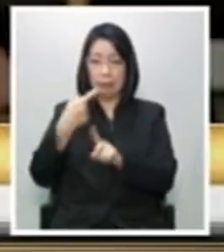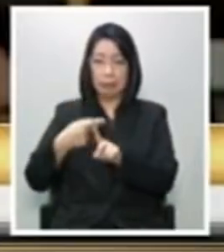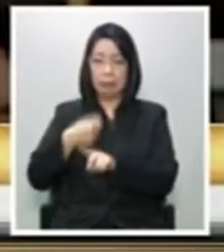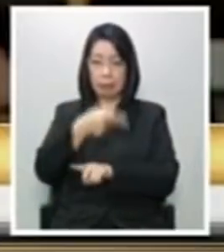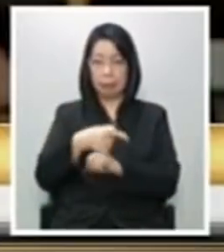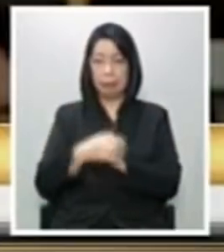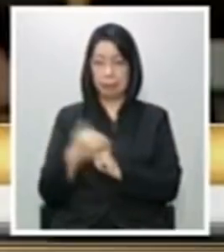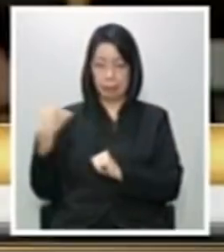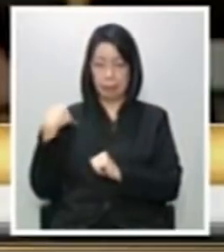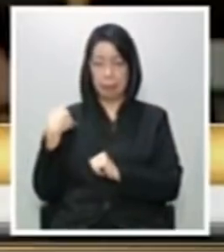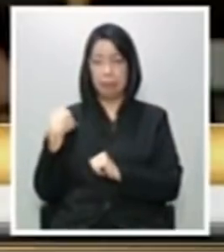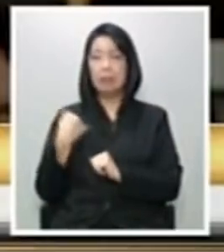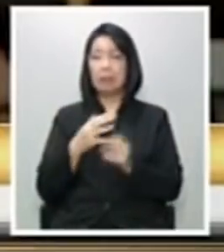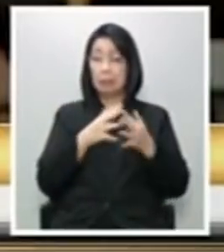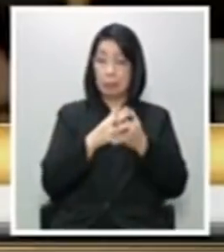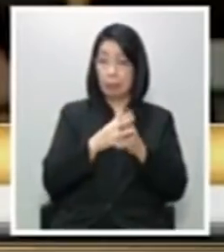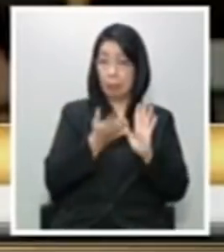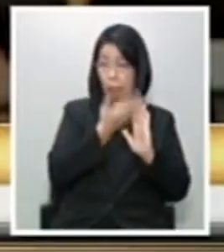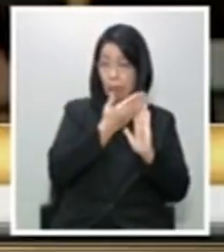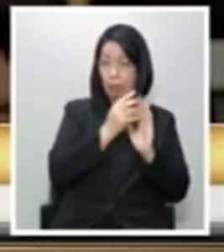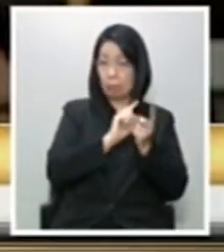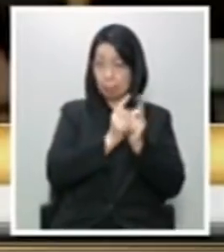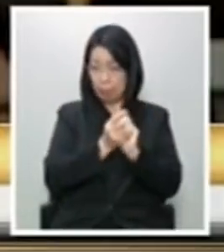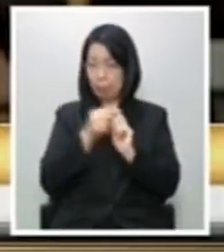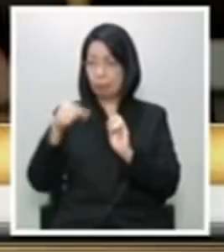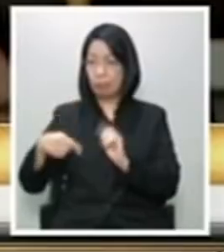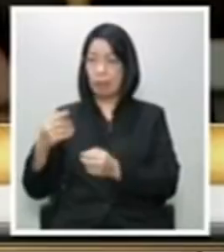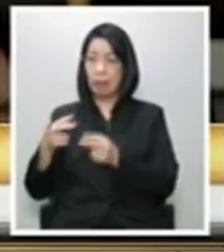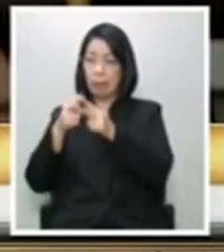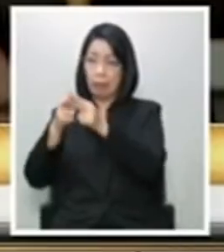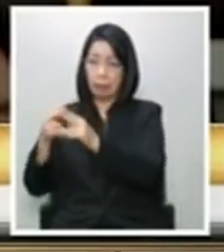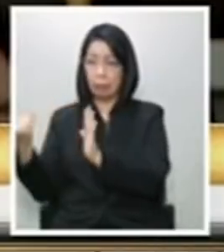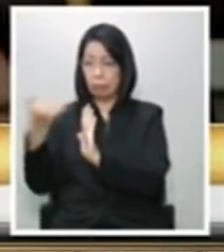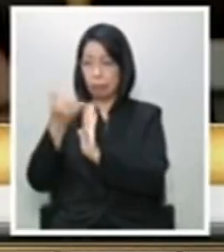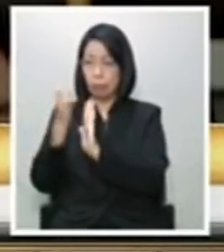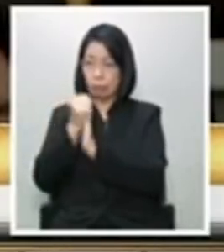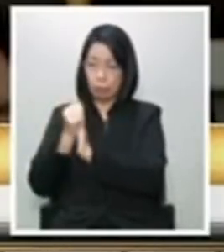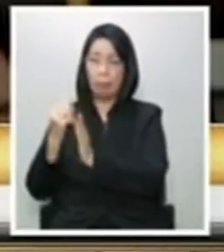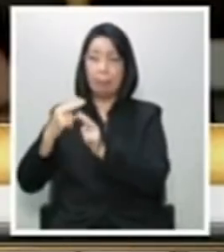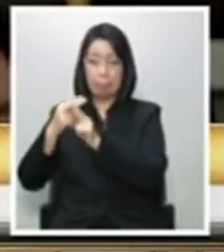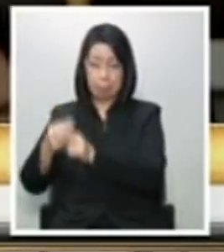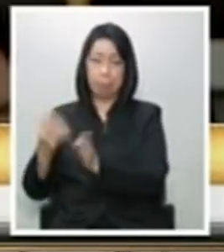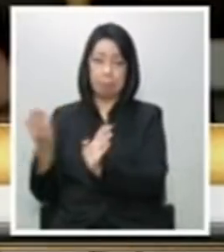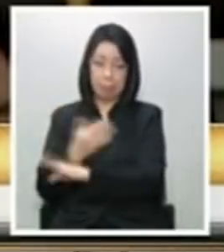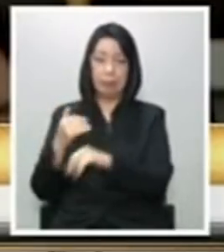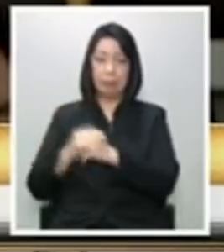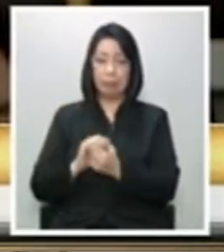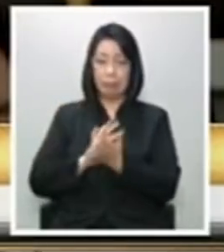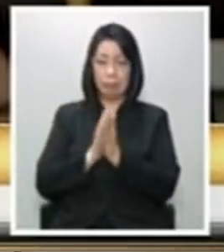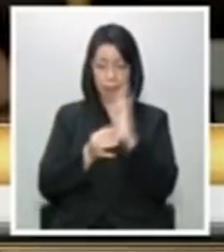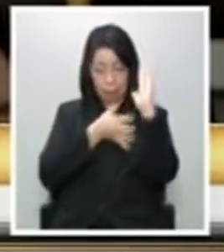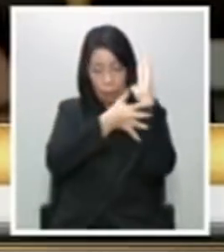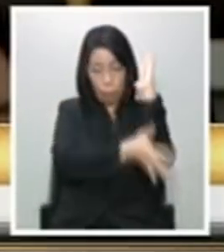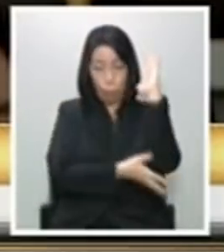ศและสัมปทานที่เกิดขึ้นในท้องถิ่นสภาพป่าแทบจะไม่เหลืออีกแล้วปี2516สัมปทานอีสานเริ่มขึ้นรวมถึงภาค